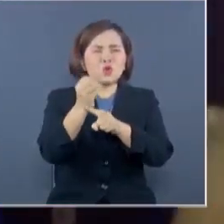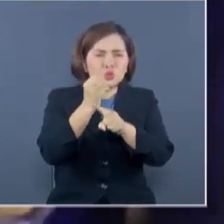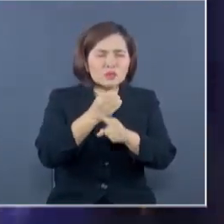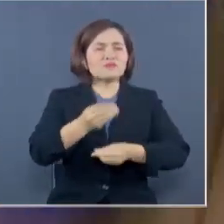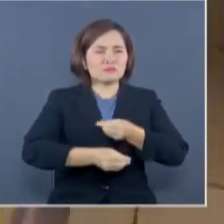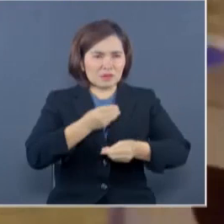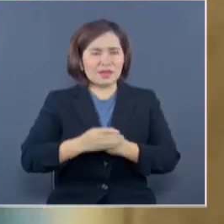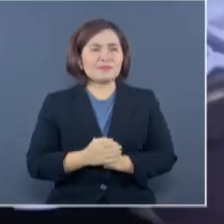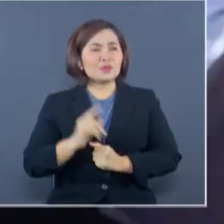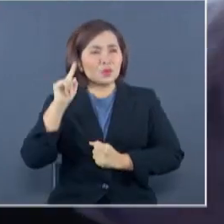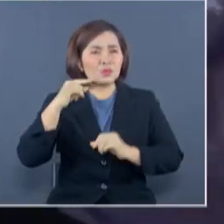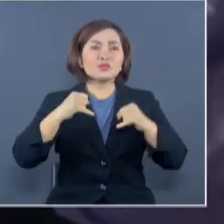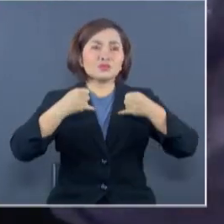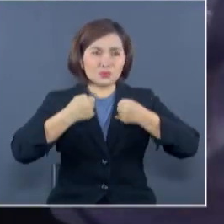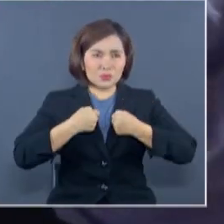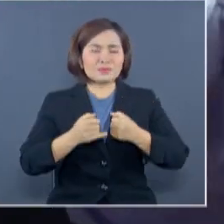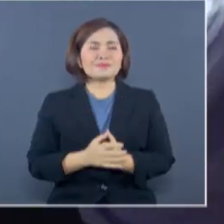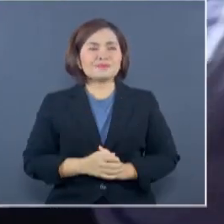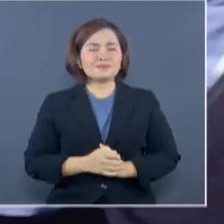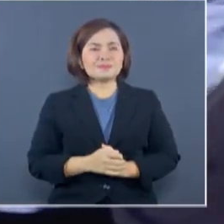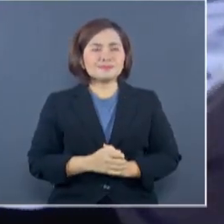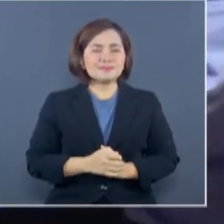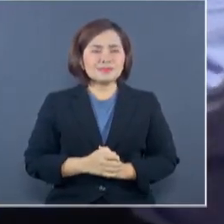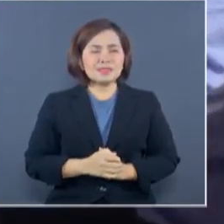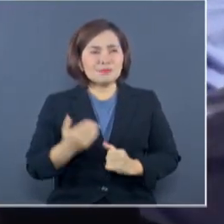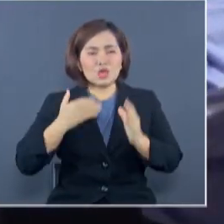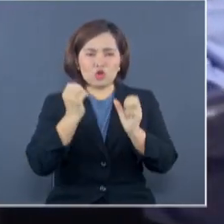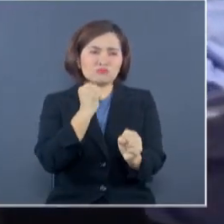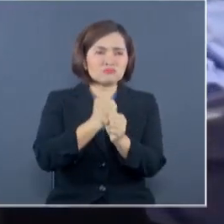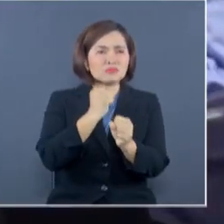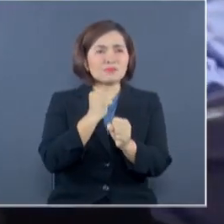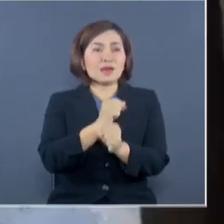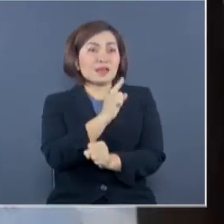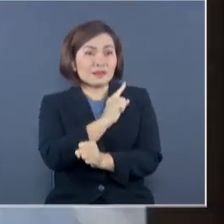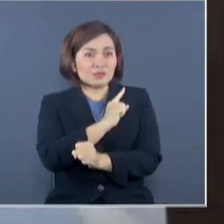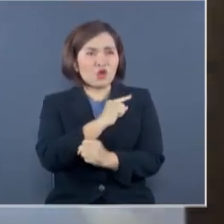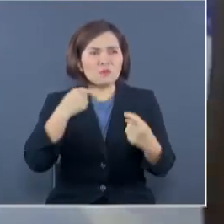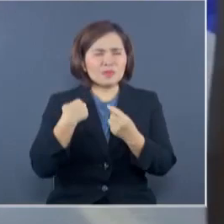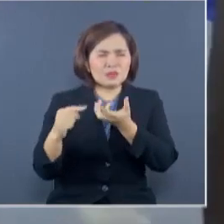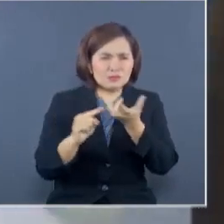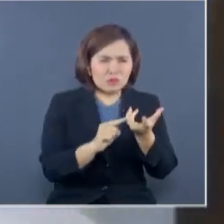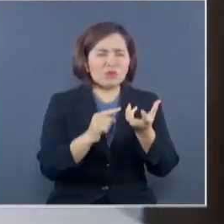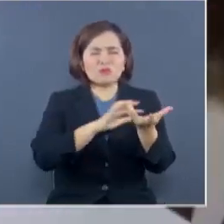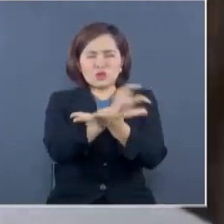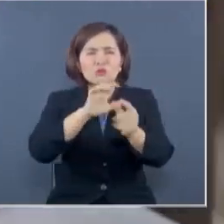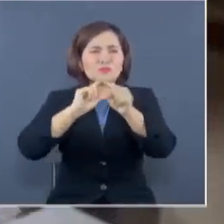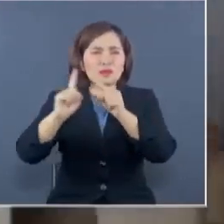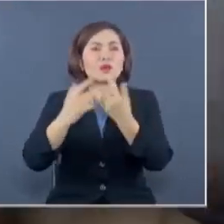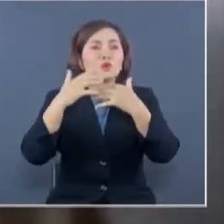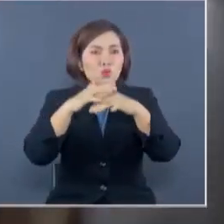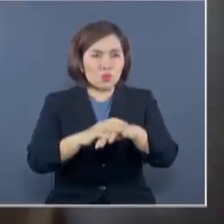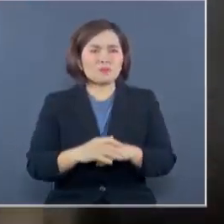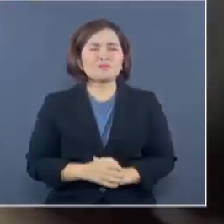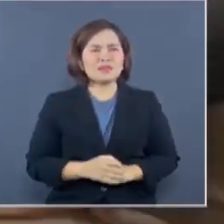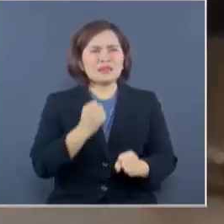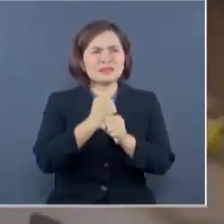ดารินครับแสดงตัวเป็นเจ้าของกิจการโรงงานนี้ใช้แรงงานคนในการผลิตทั้งตวงแล้วก็ผสมส่วนผสมต่างๆนะครับแล้วตลอดการผ